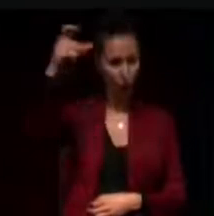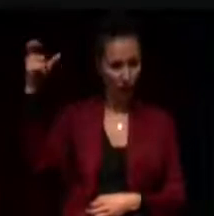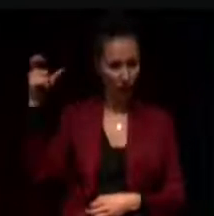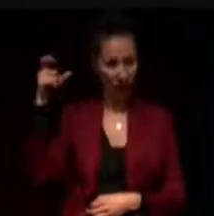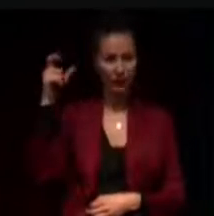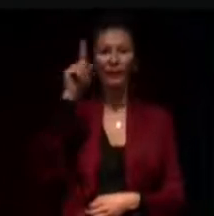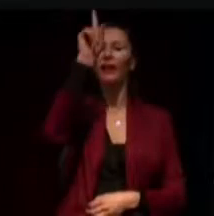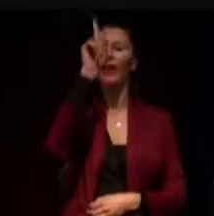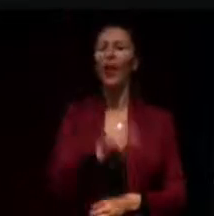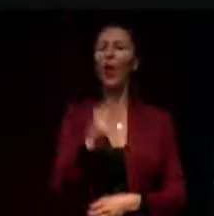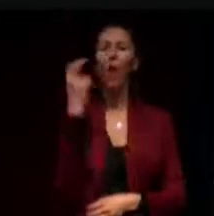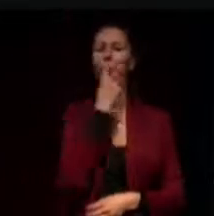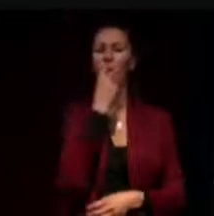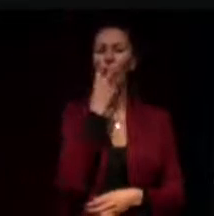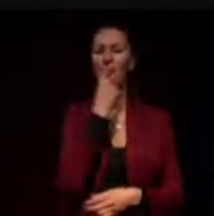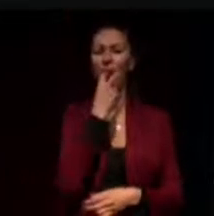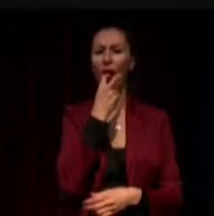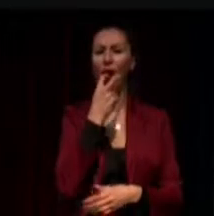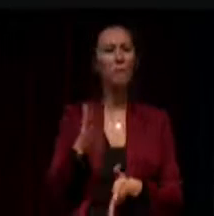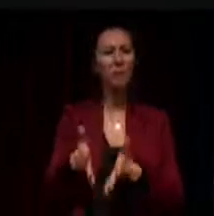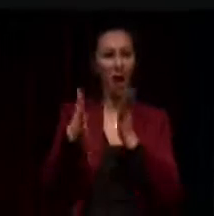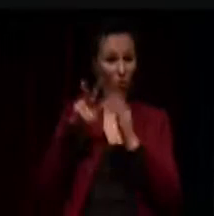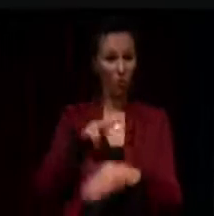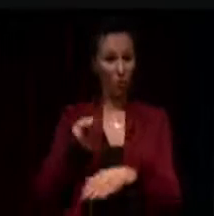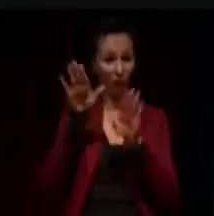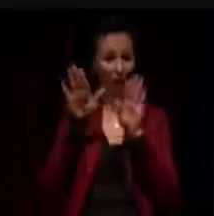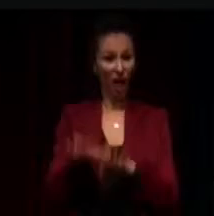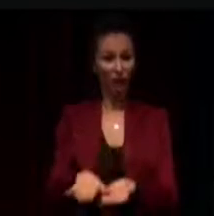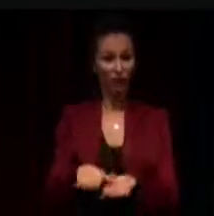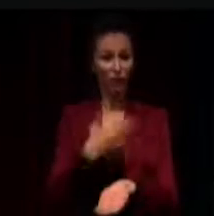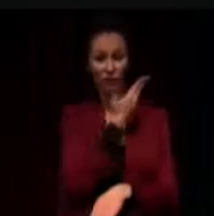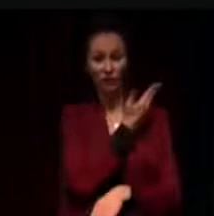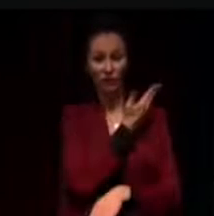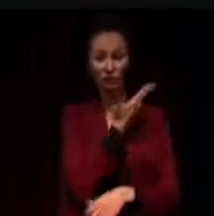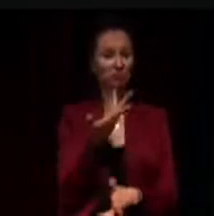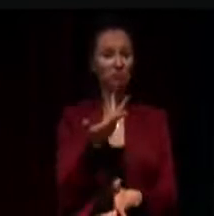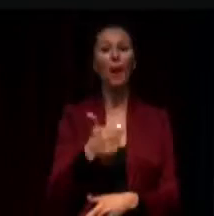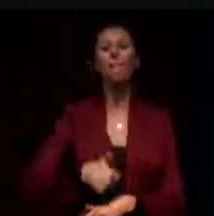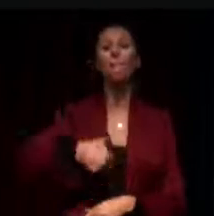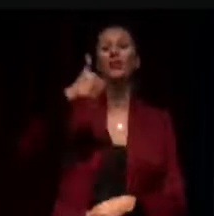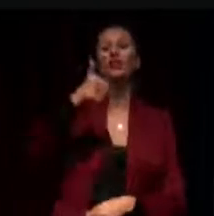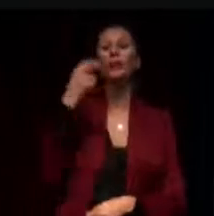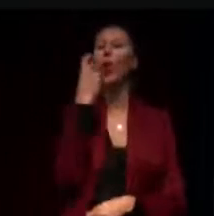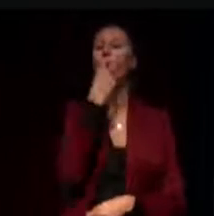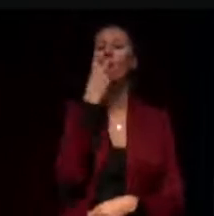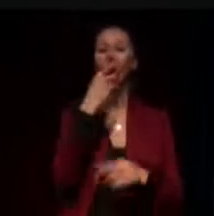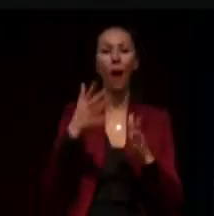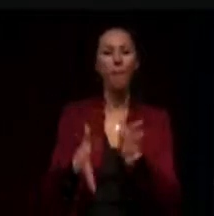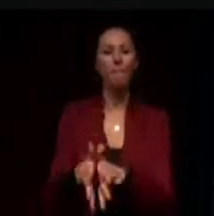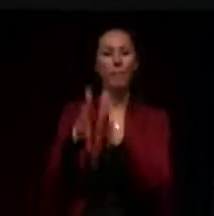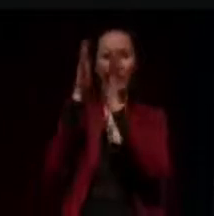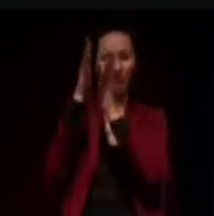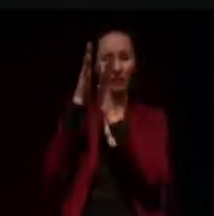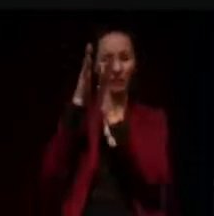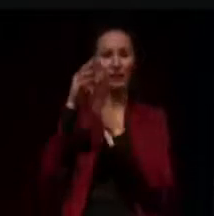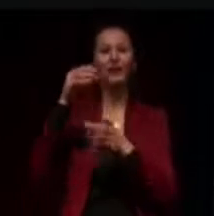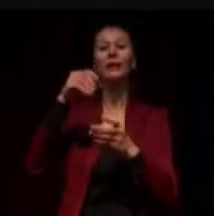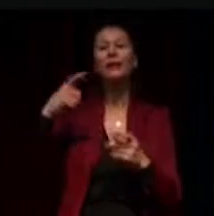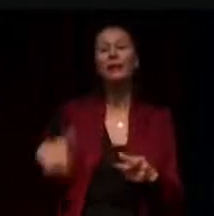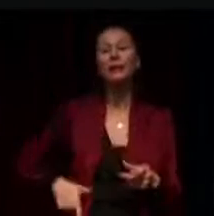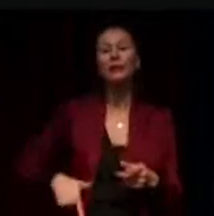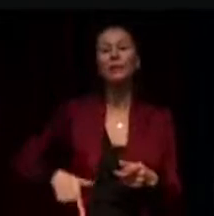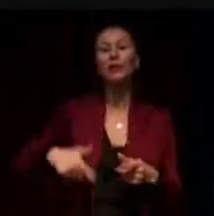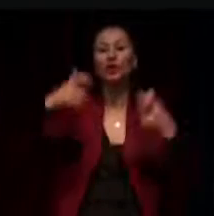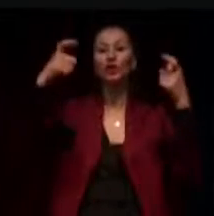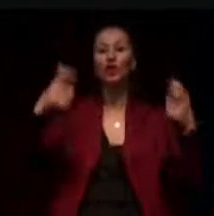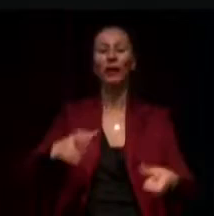Türkiye'nin ilk opera binası yolda mı kalmıştı? Başkanımız opera binasına İzmir Şehir